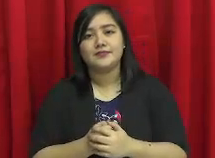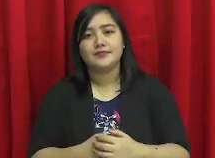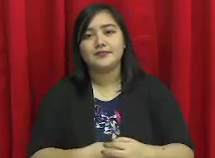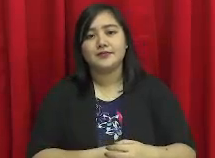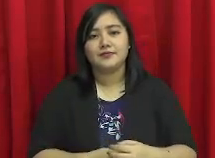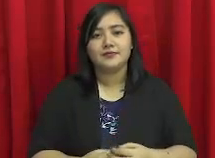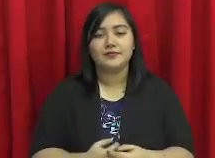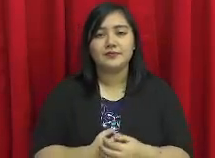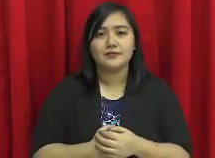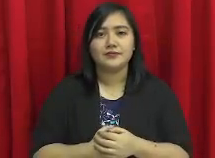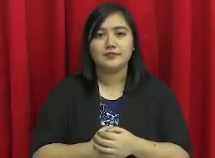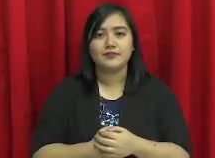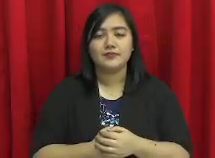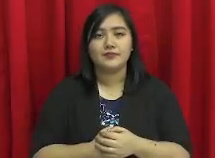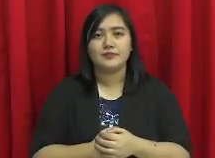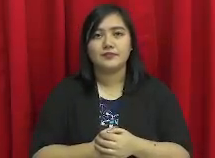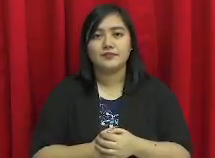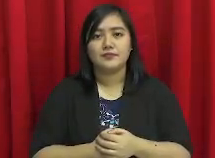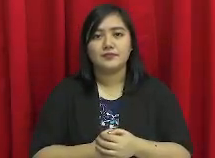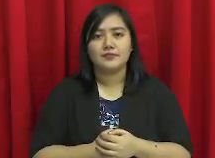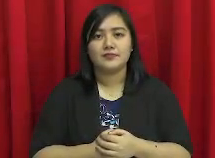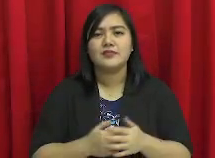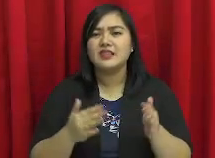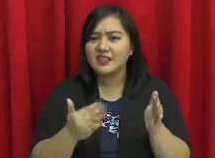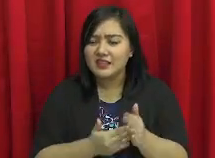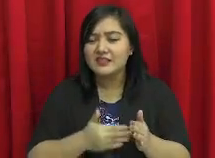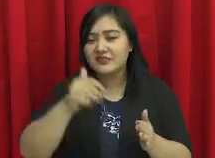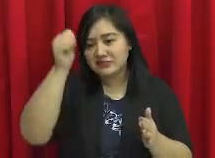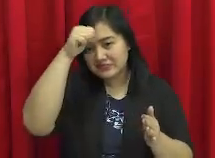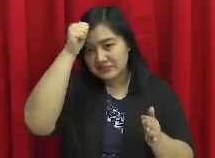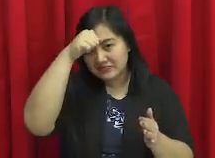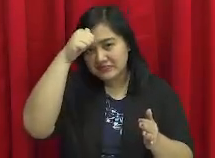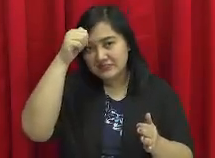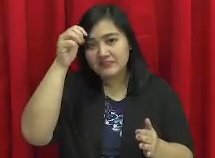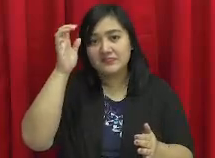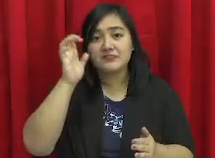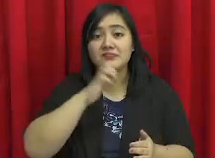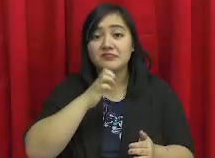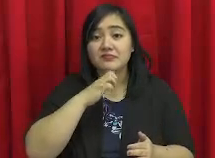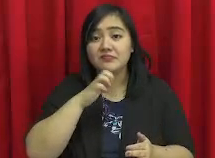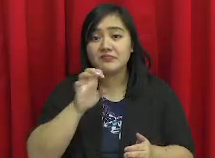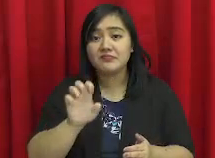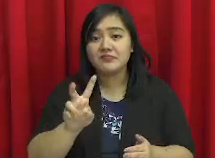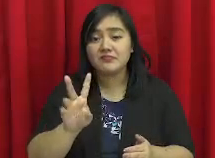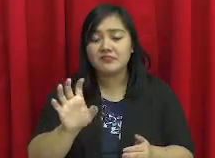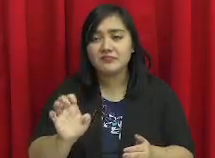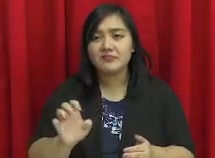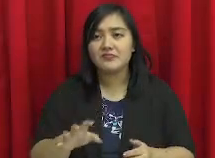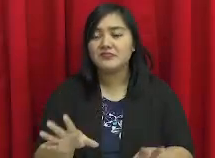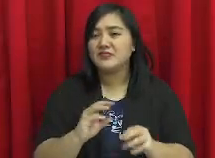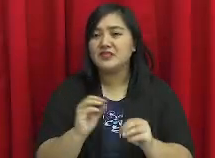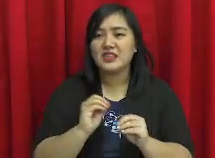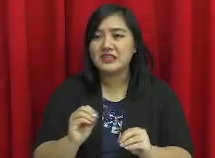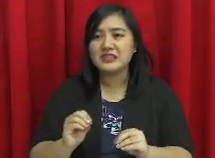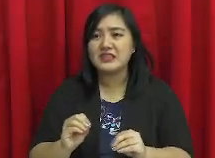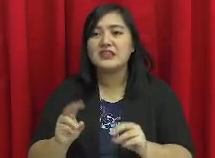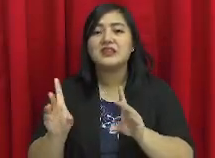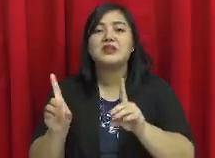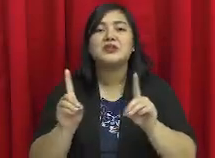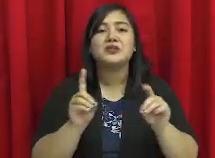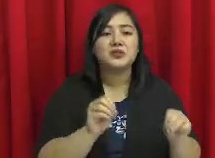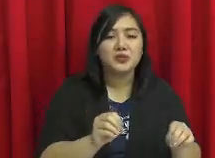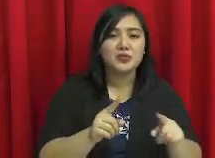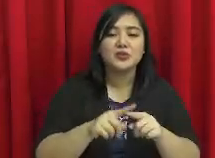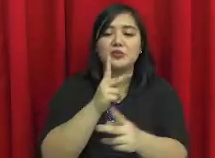antindi. Wala nang magawa si Adan at si Eva para protektahan ang kanyang mga anak sa